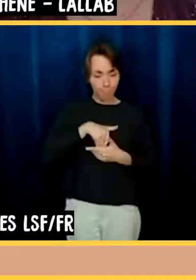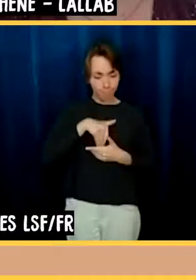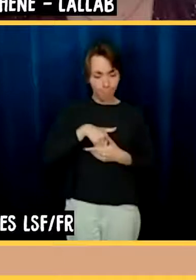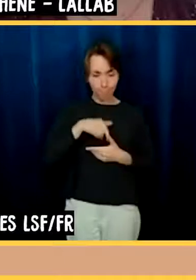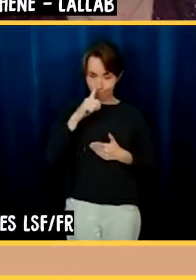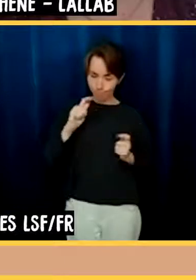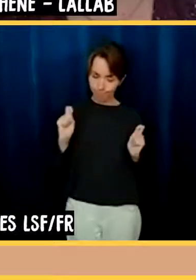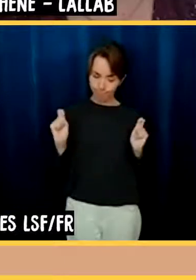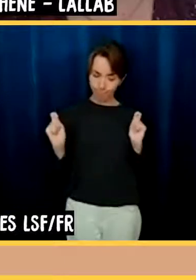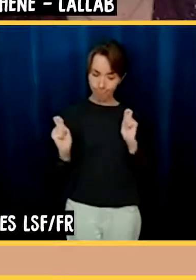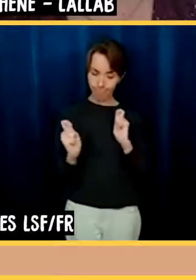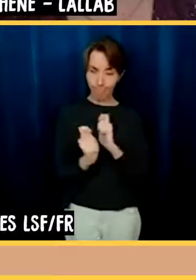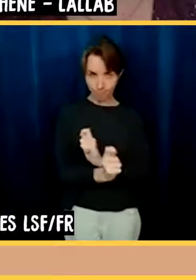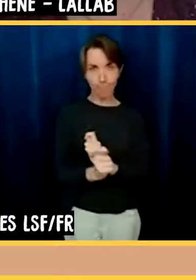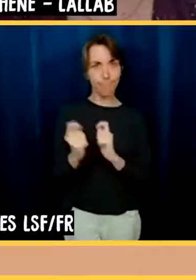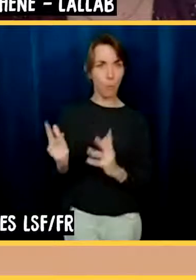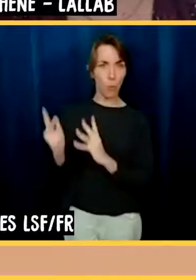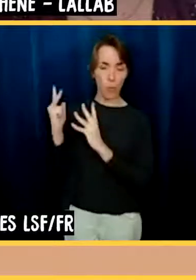sont passés ces 8 dernières années.